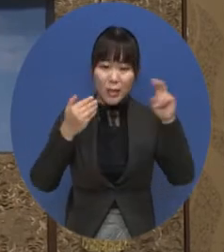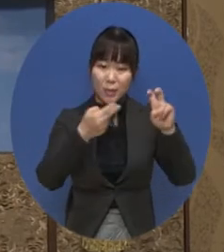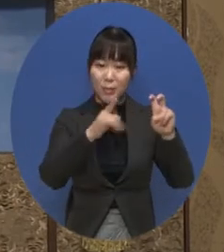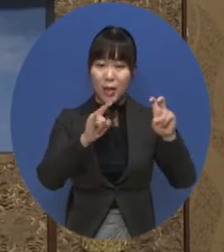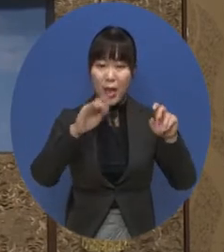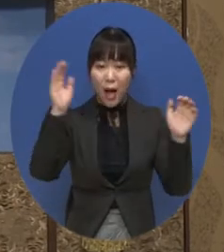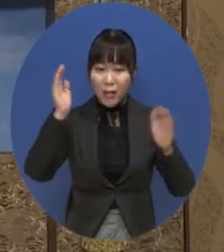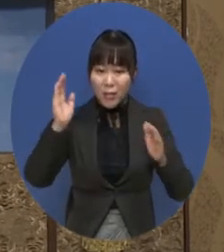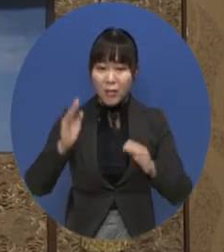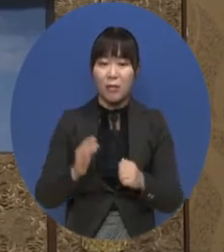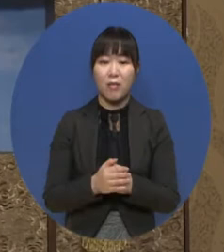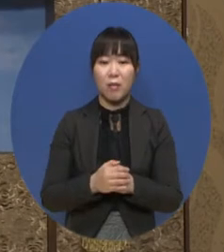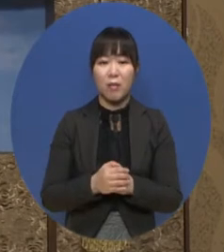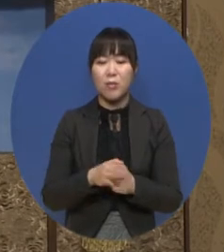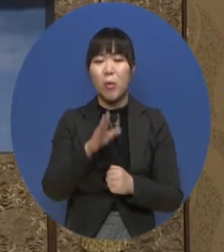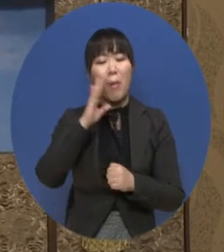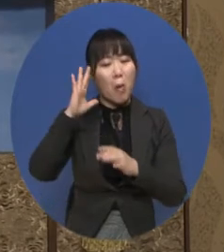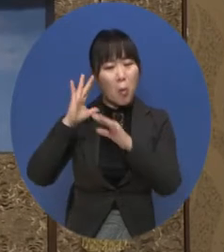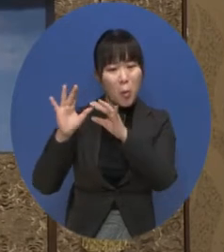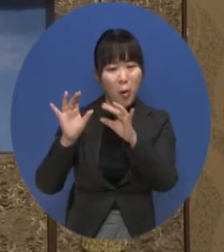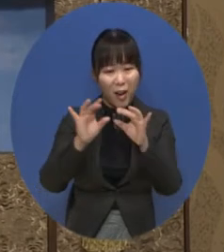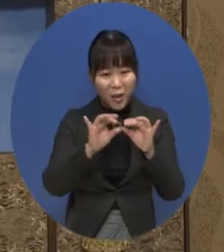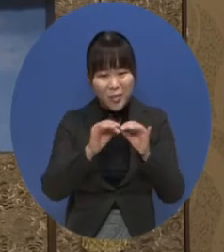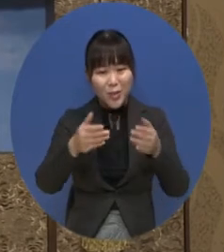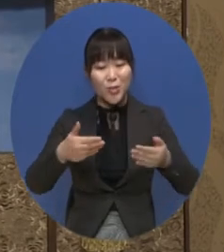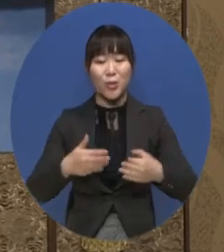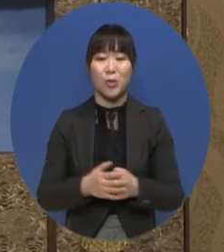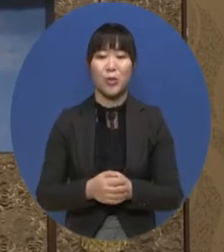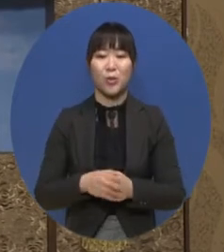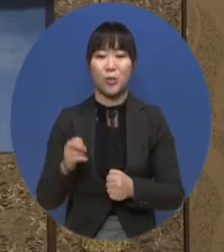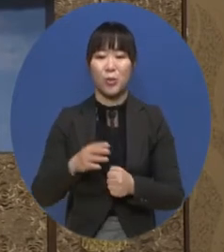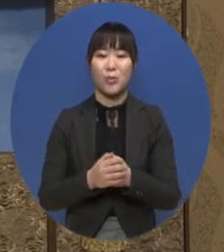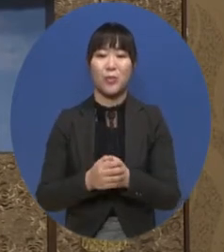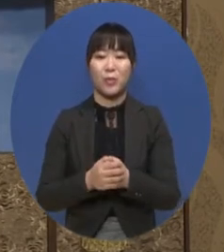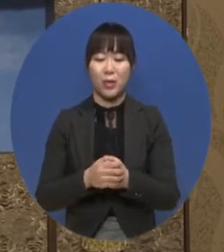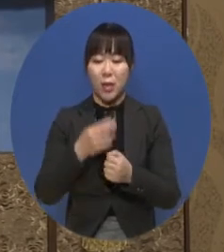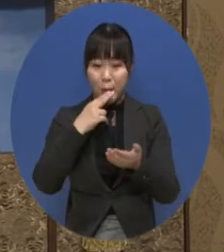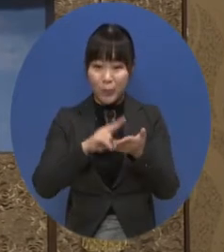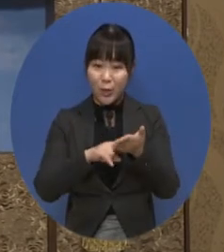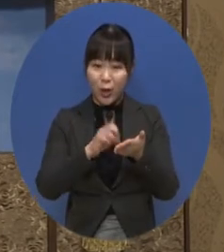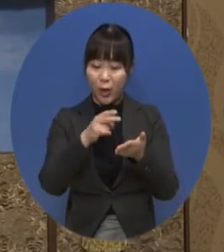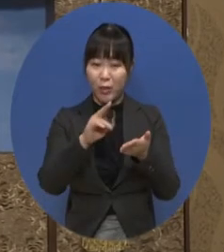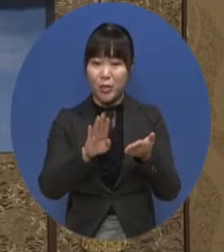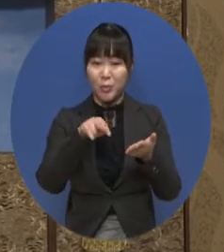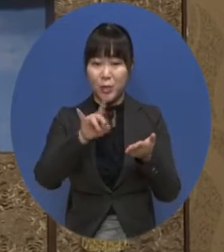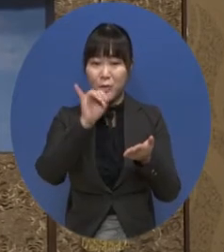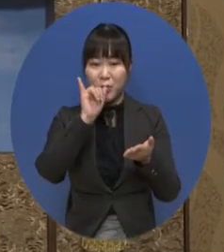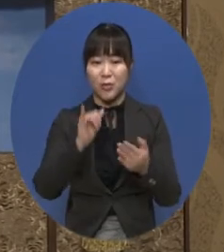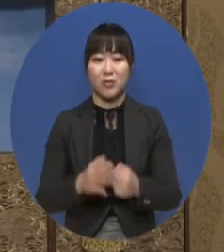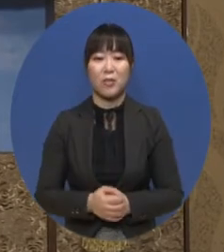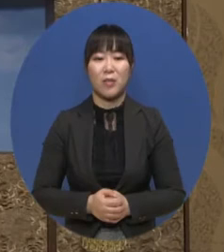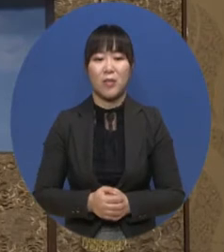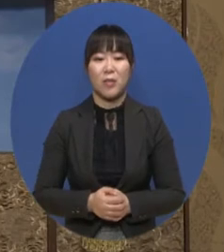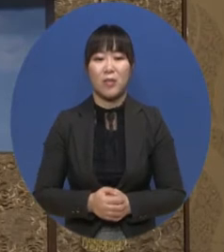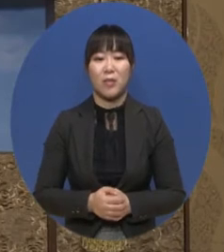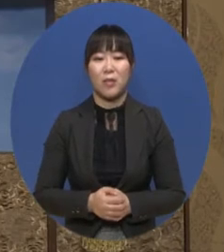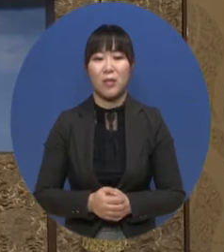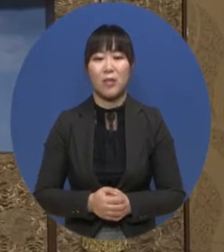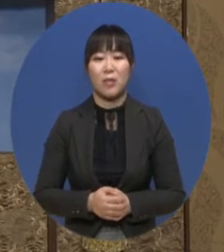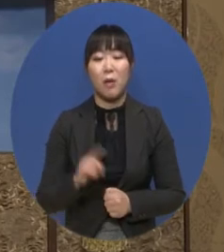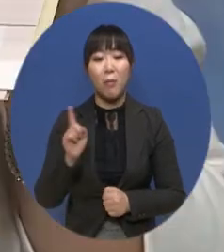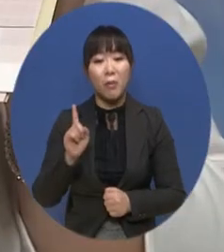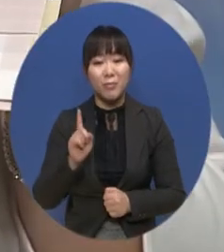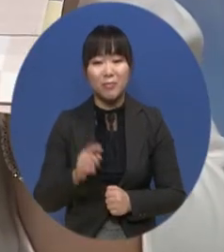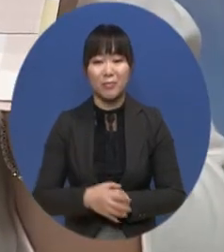그 학생분들이 너무 공감해주고 또 이제 이렇게 엽서 상품도 있는데요. 네. 뭔